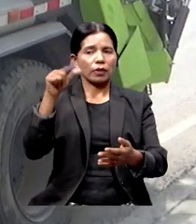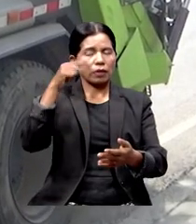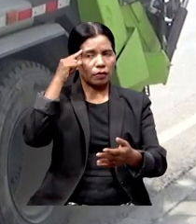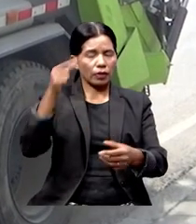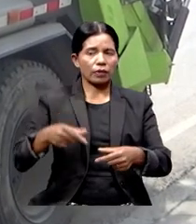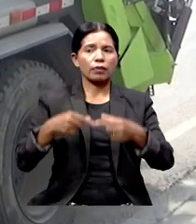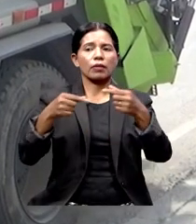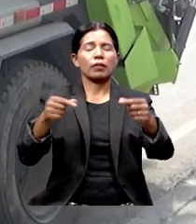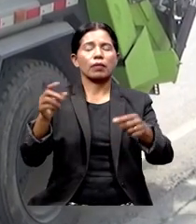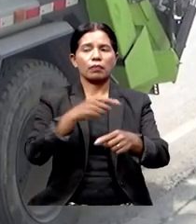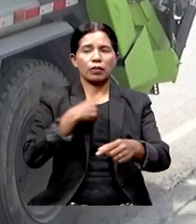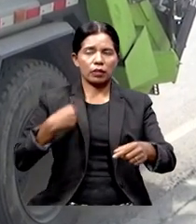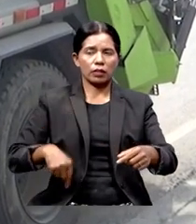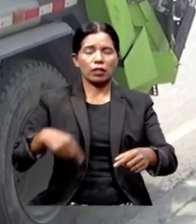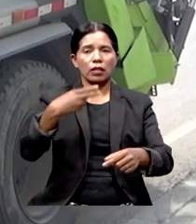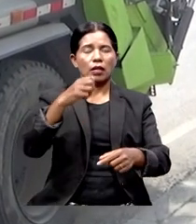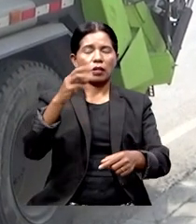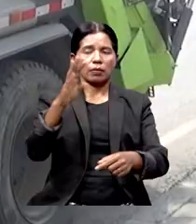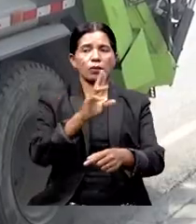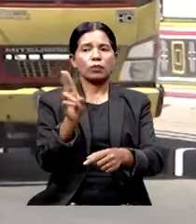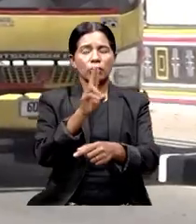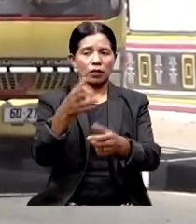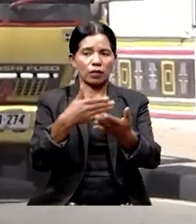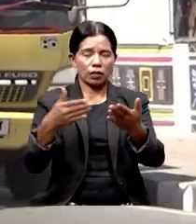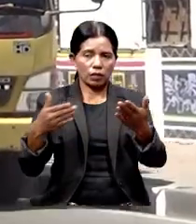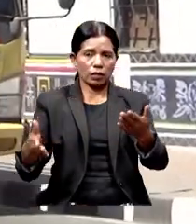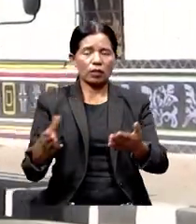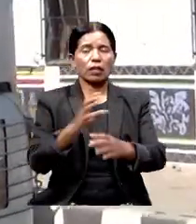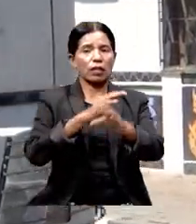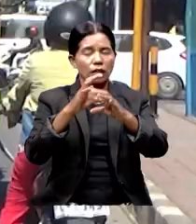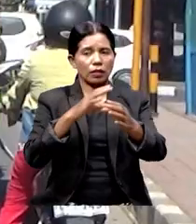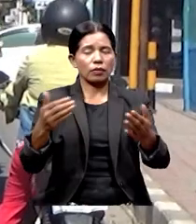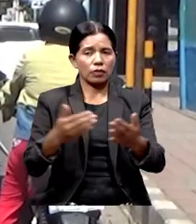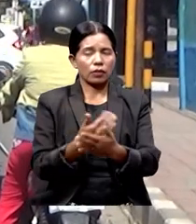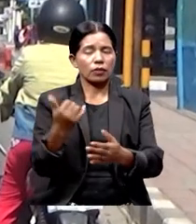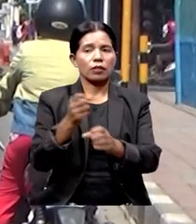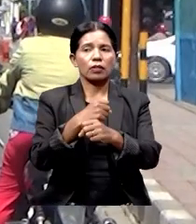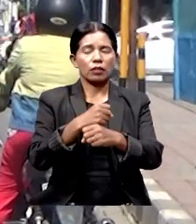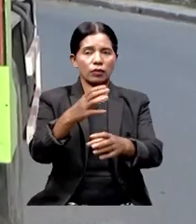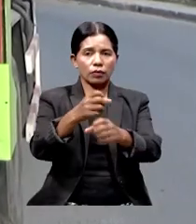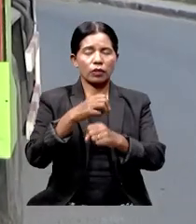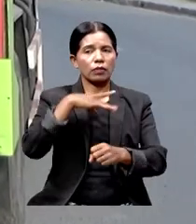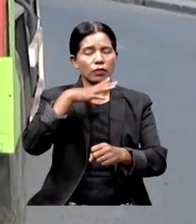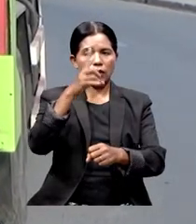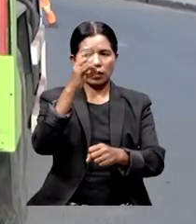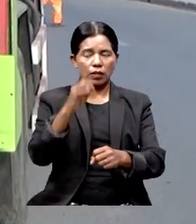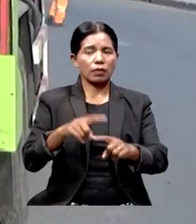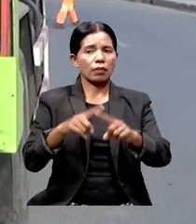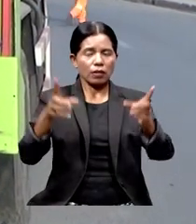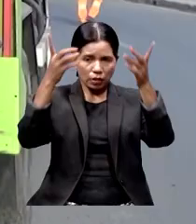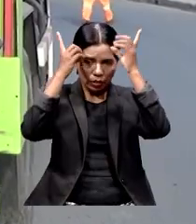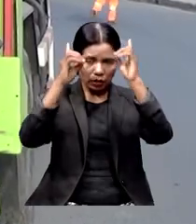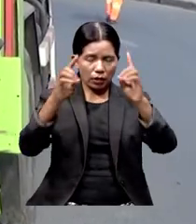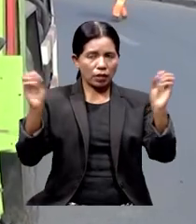fo orientação ba China Harbor o di utiliza ona equipamentos moderno nebe iha ona o di halogestão lixo e kapital dili. Mai be decisão ne,